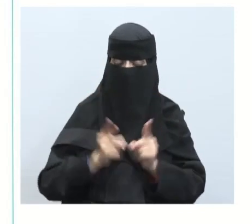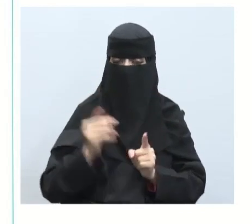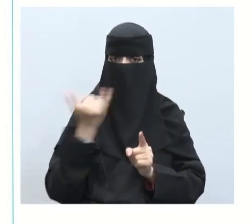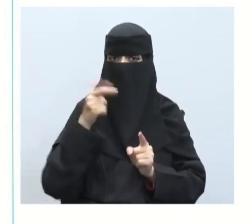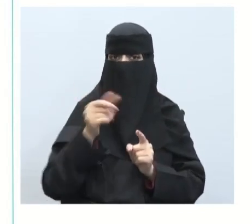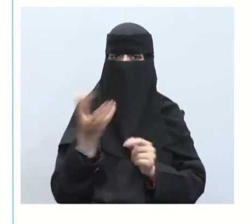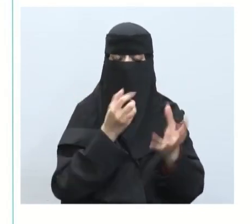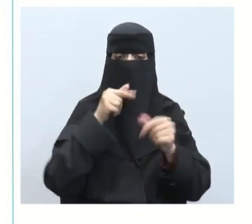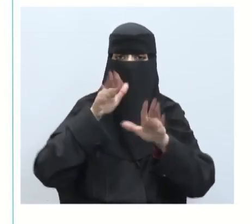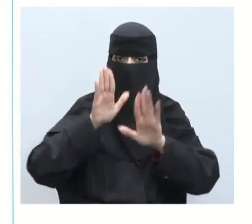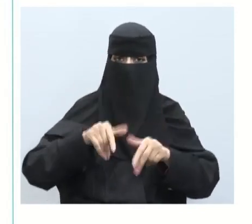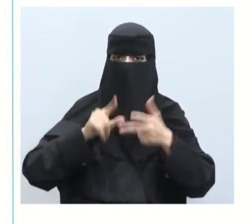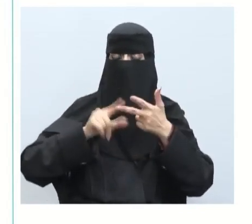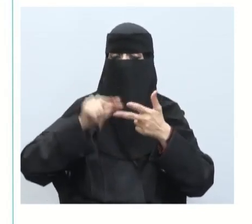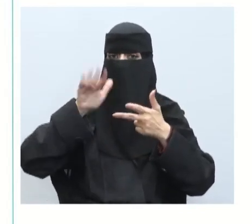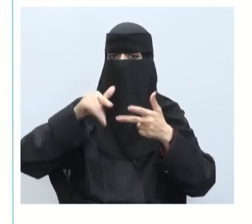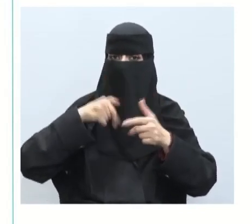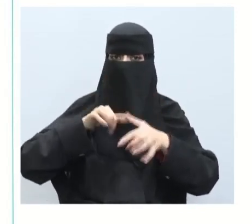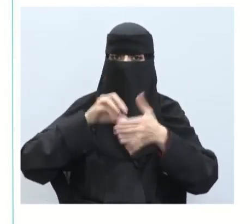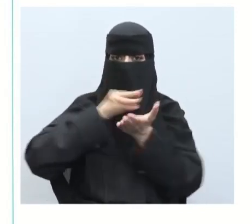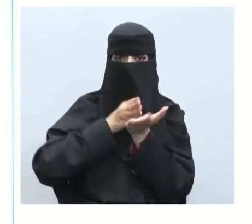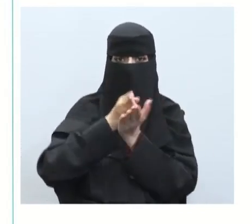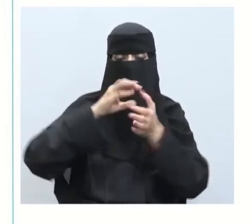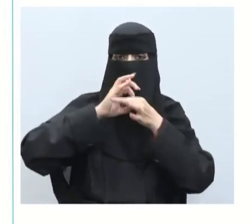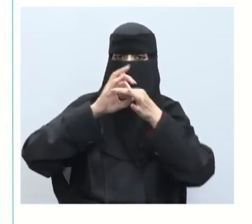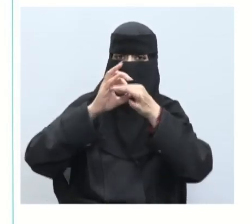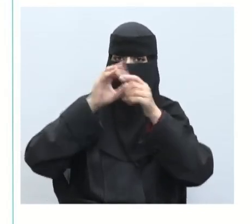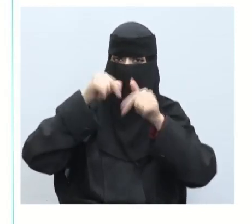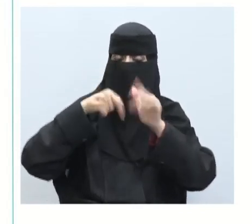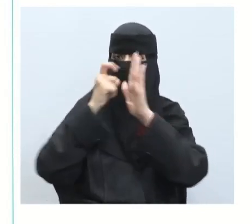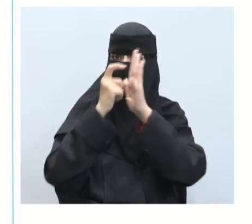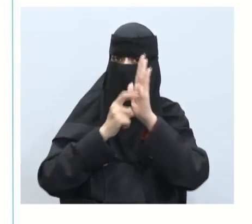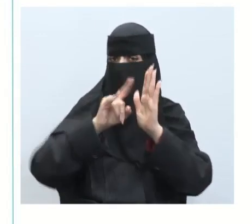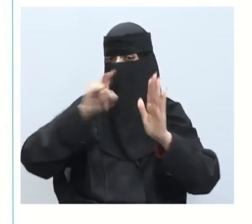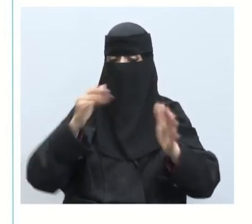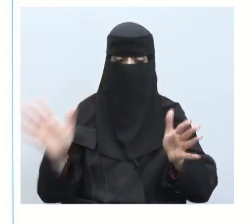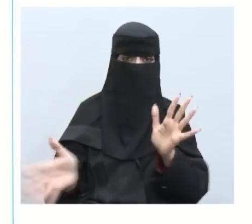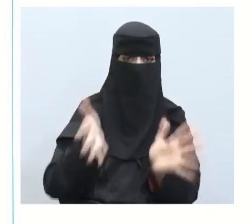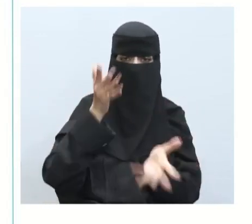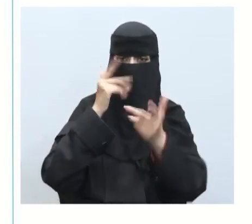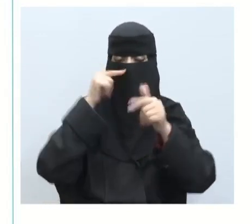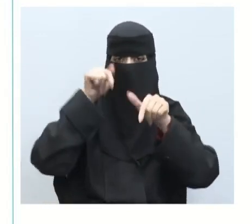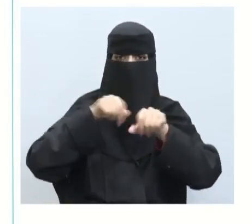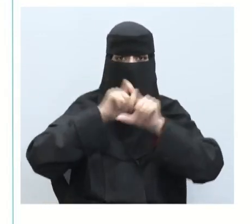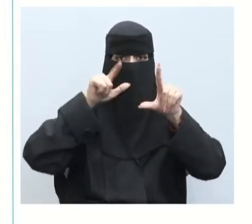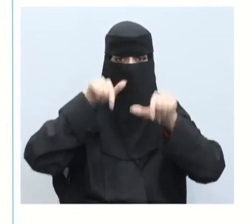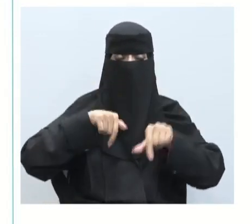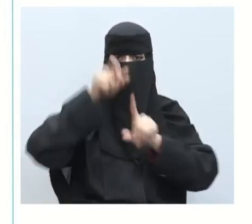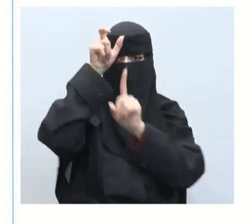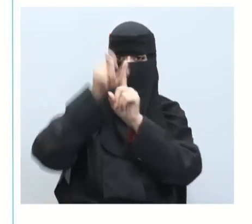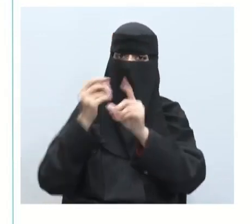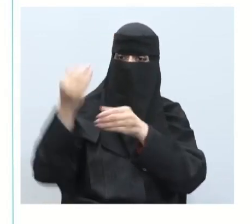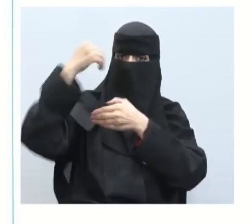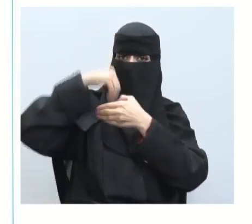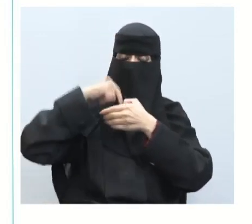ويحافظون على وجود قنوات وايضا يكون التواصل منظم وغير عشوائي وبالتالي واضح للافراد داخل